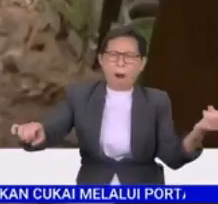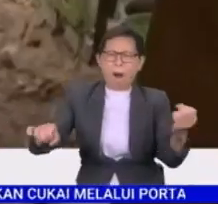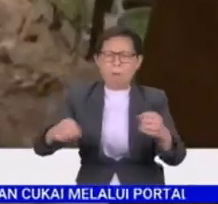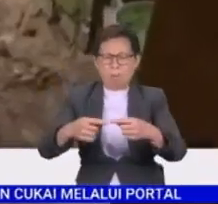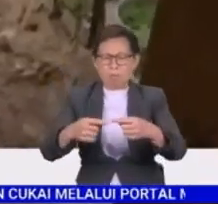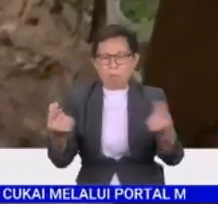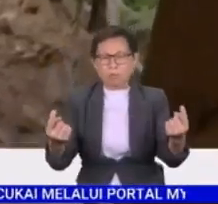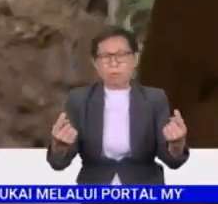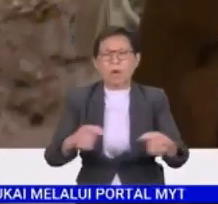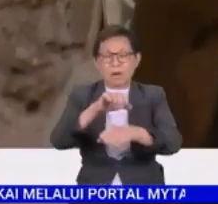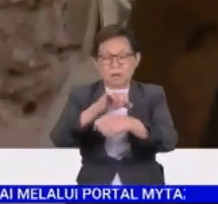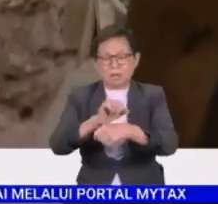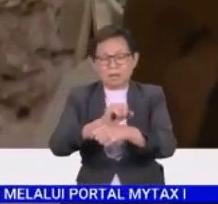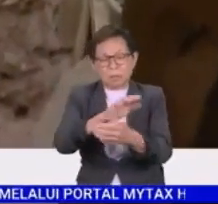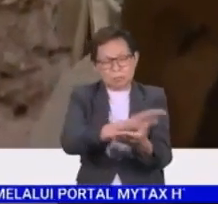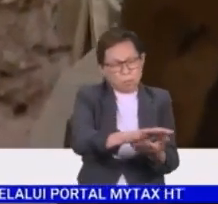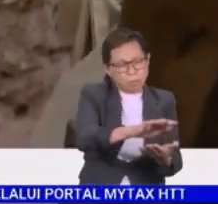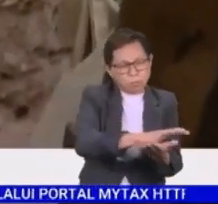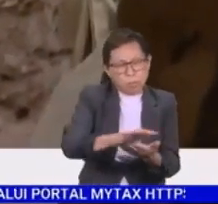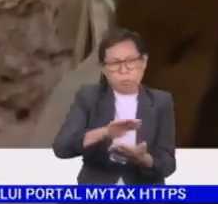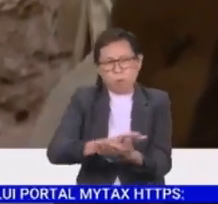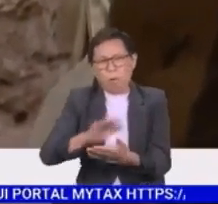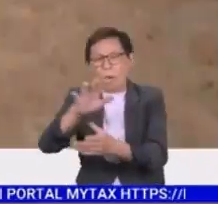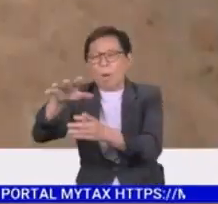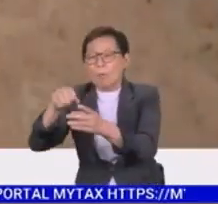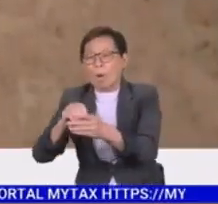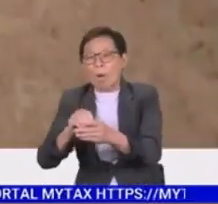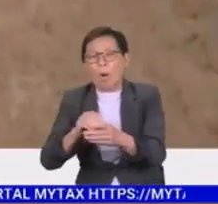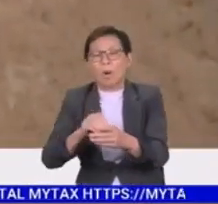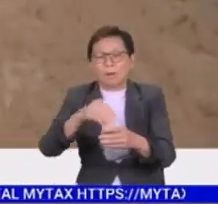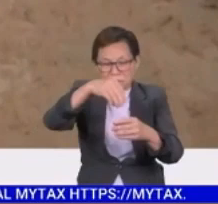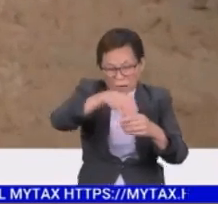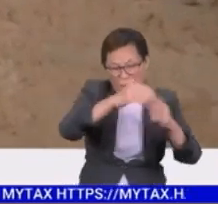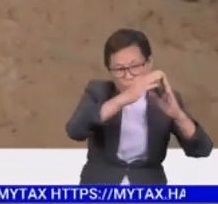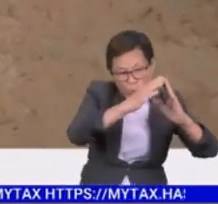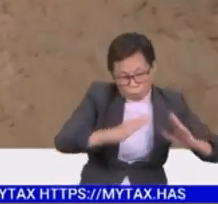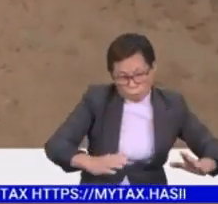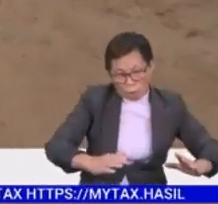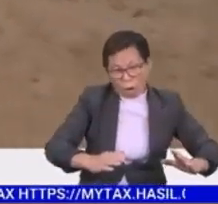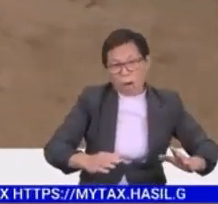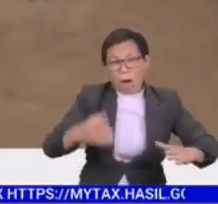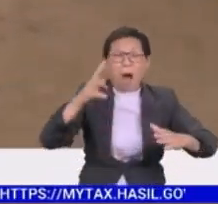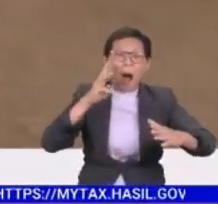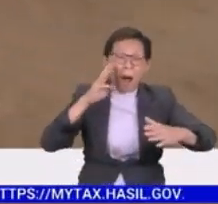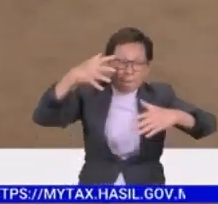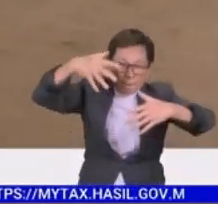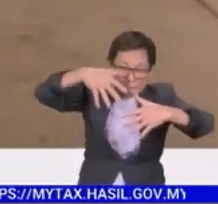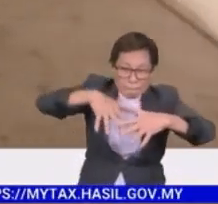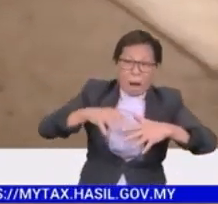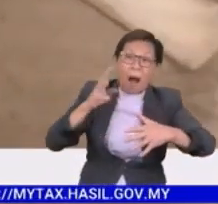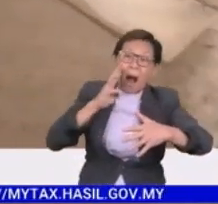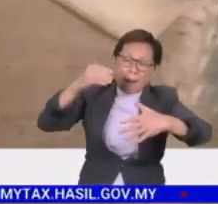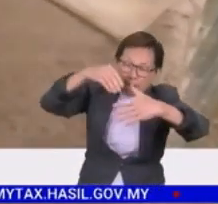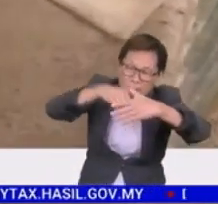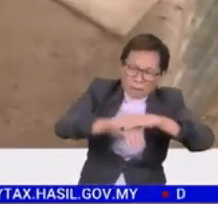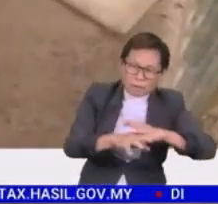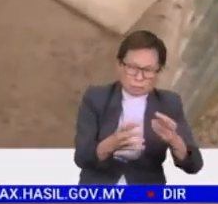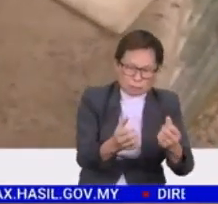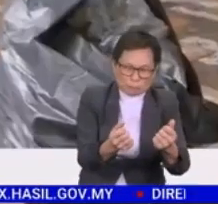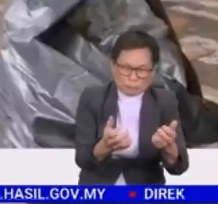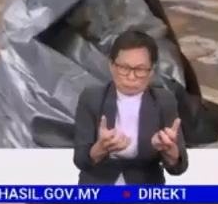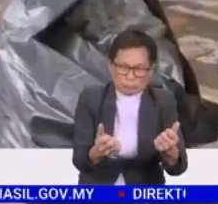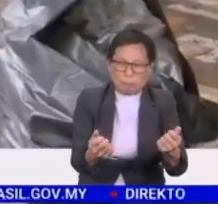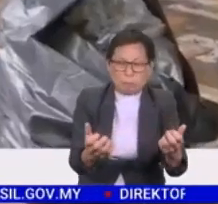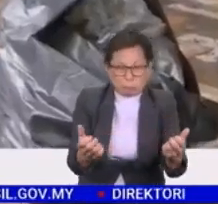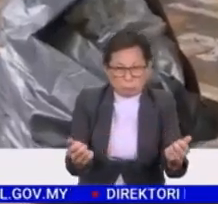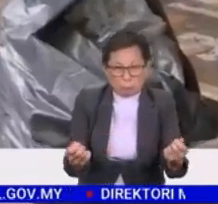sepakat ini kerja-kerja pembersihan hanya membabitkan bagian dalam rumah yang dimasuki air berlumpur ini